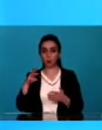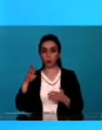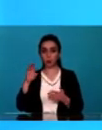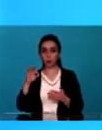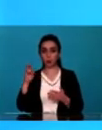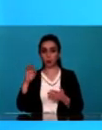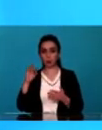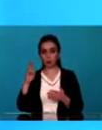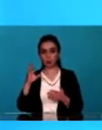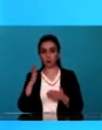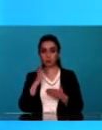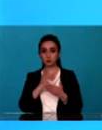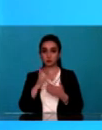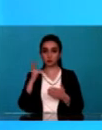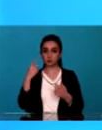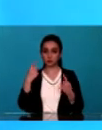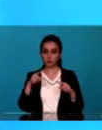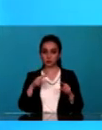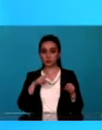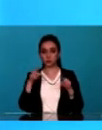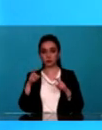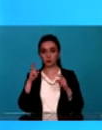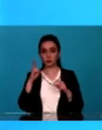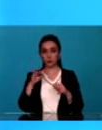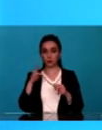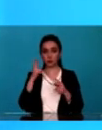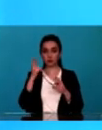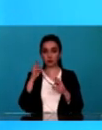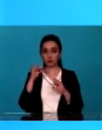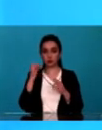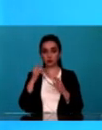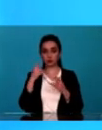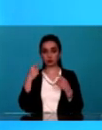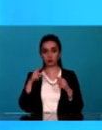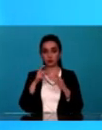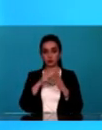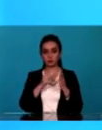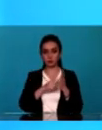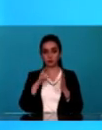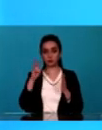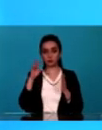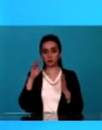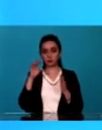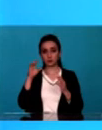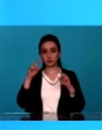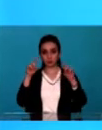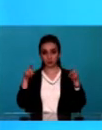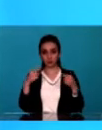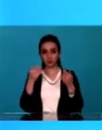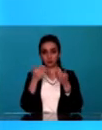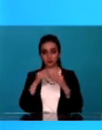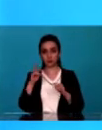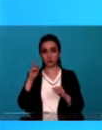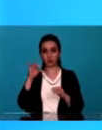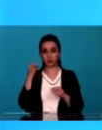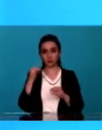этого у нас следующий код программы j, двоеточие равняется int to str, скобка открывается,